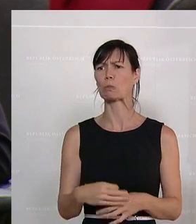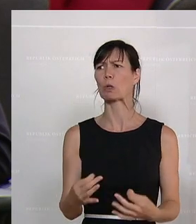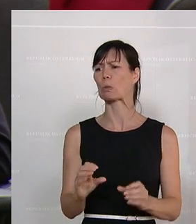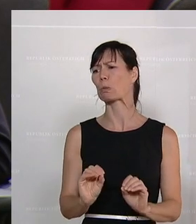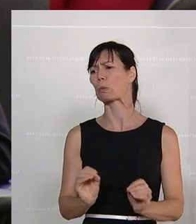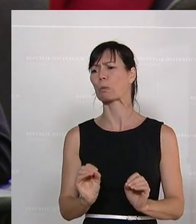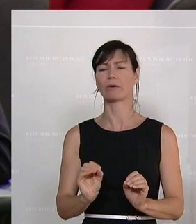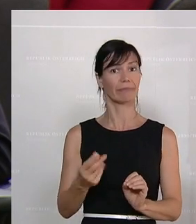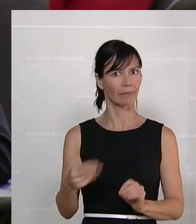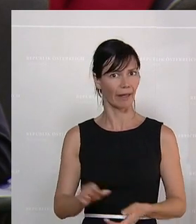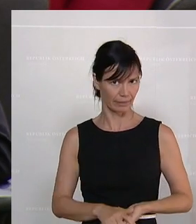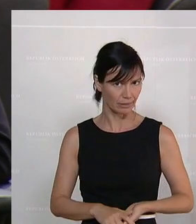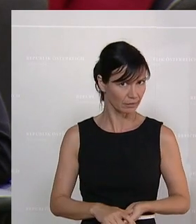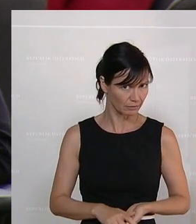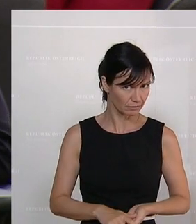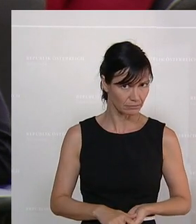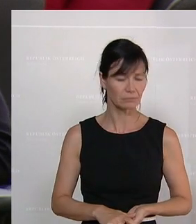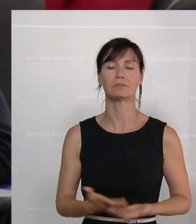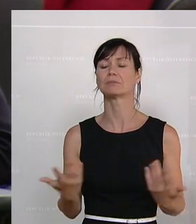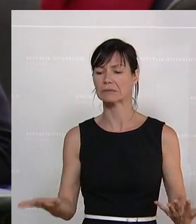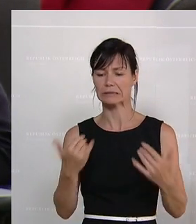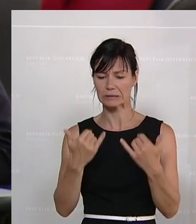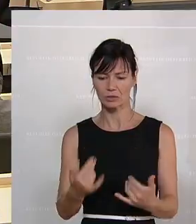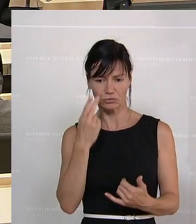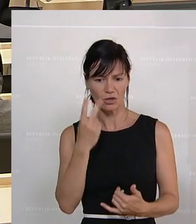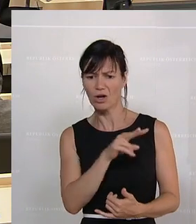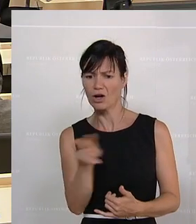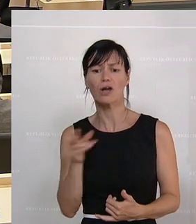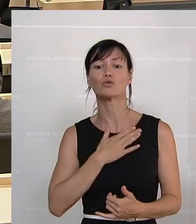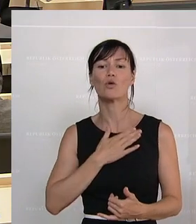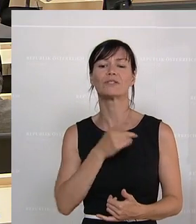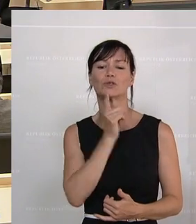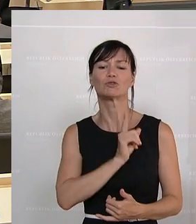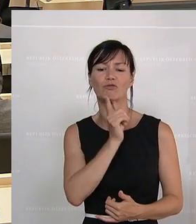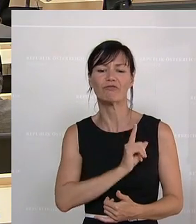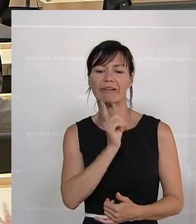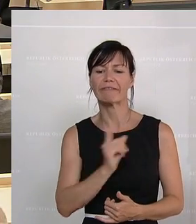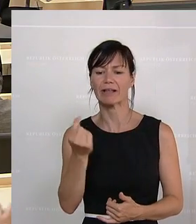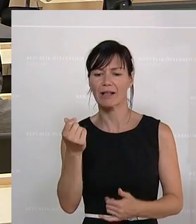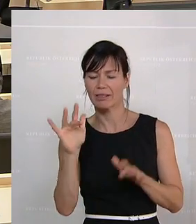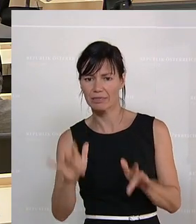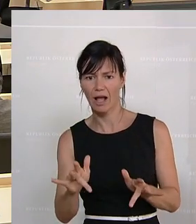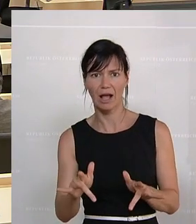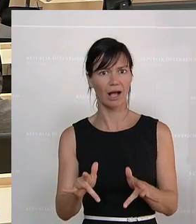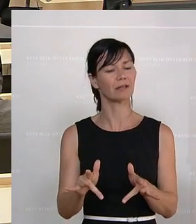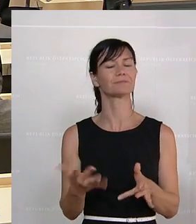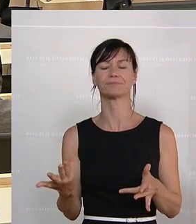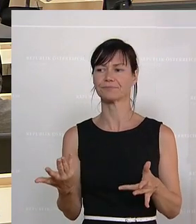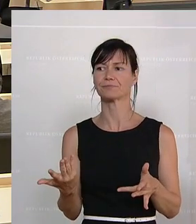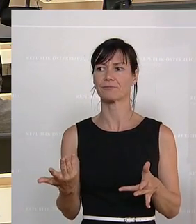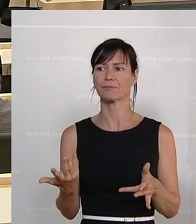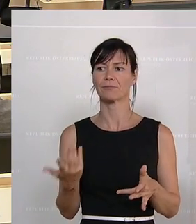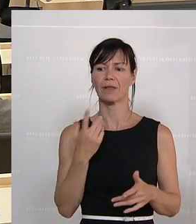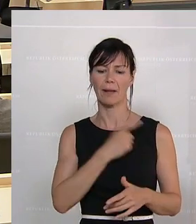viel wenn wir jetzt die diejenigen einmal nehmen die er schon wenig haben ja es ist ja arbeiter das vorrecht an der